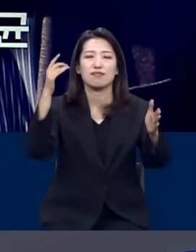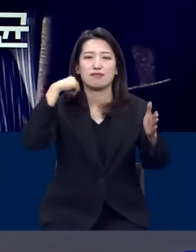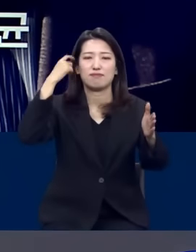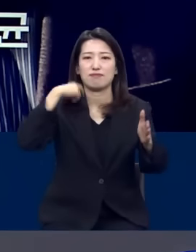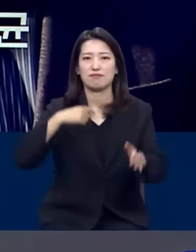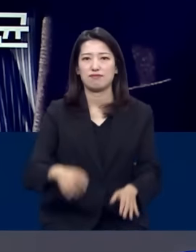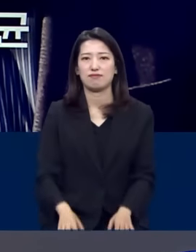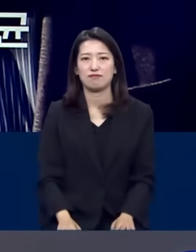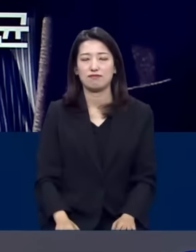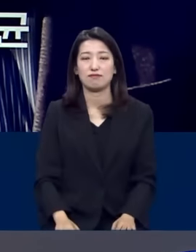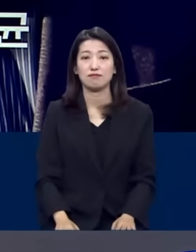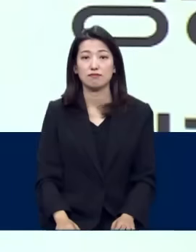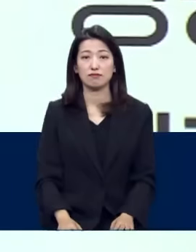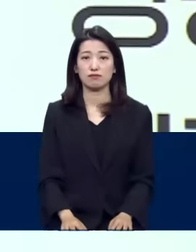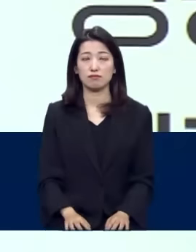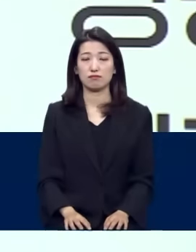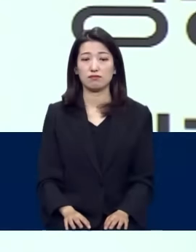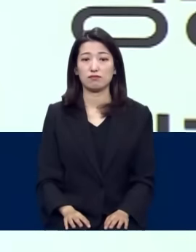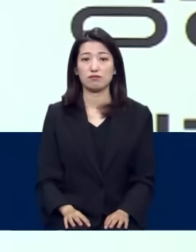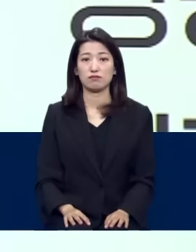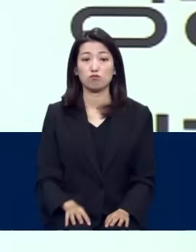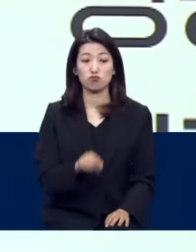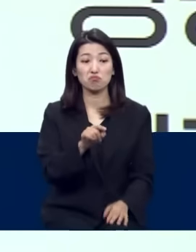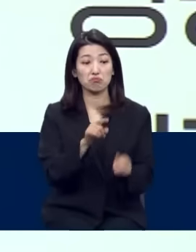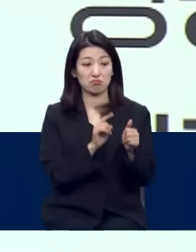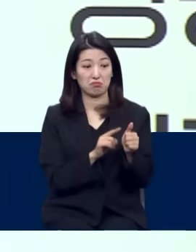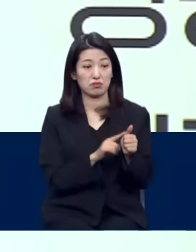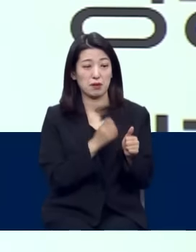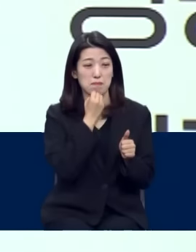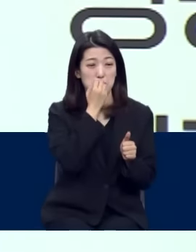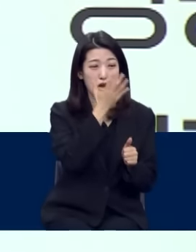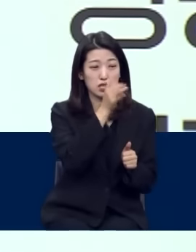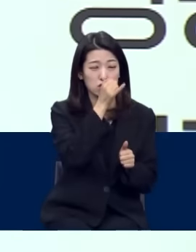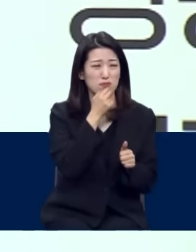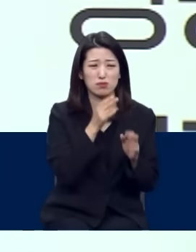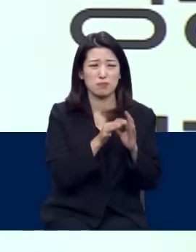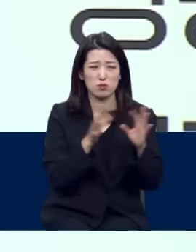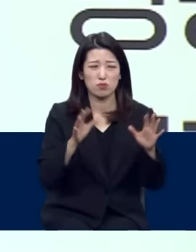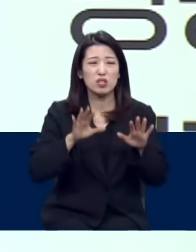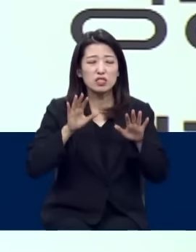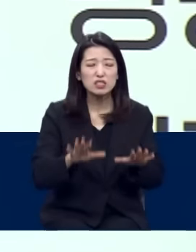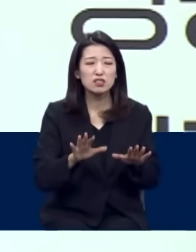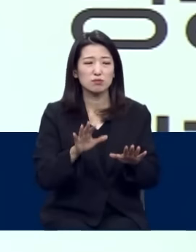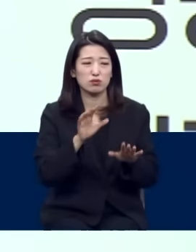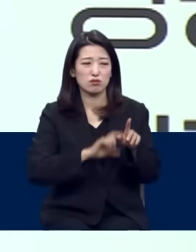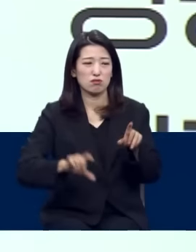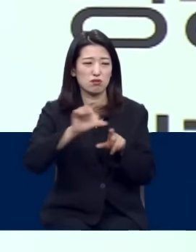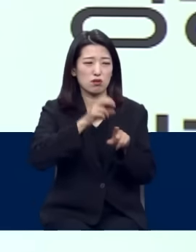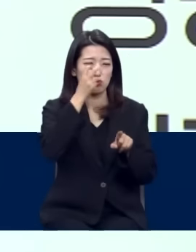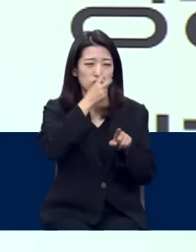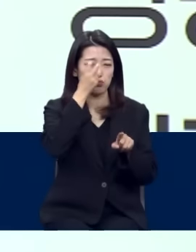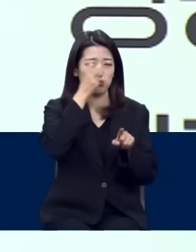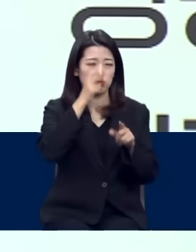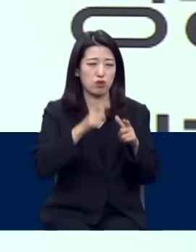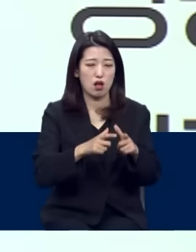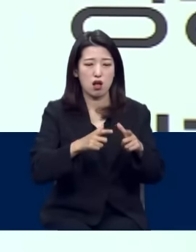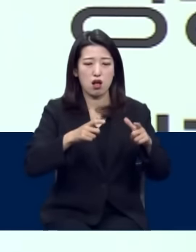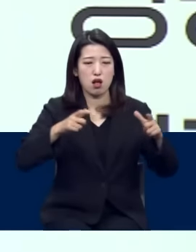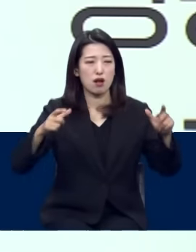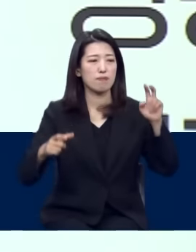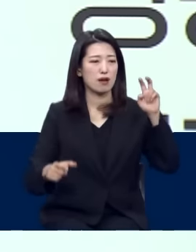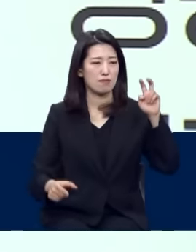폭로를 하든 안 하든 흐름상 뭐가 더 계속 나올 수밖에 없는 그런 지금 조건이 는 말인